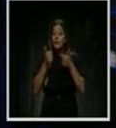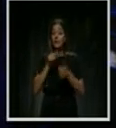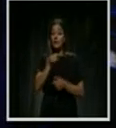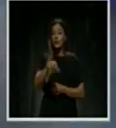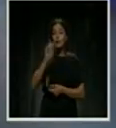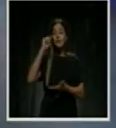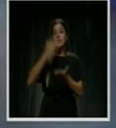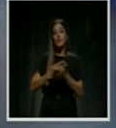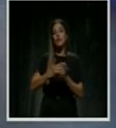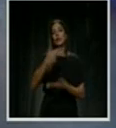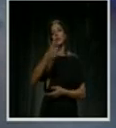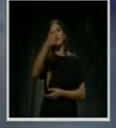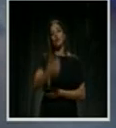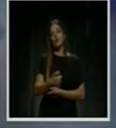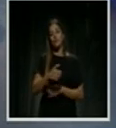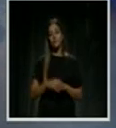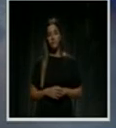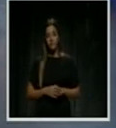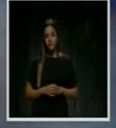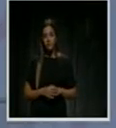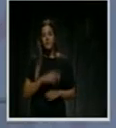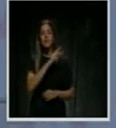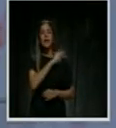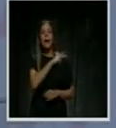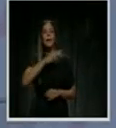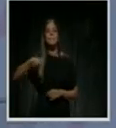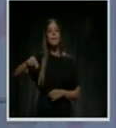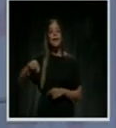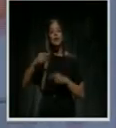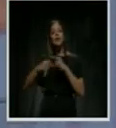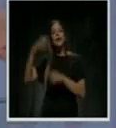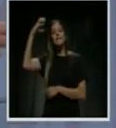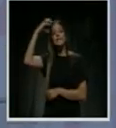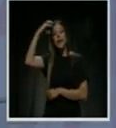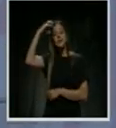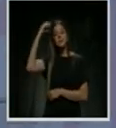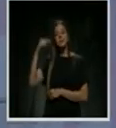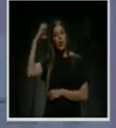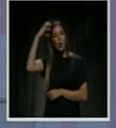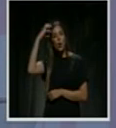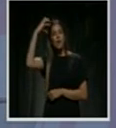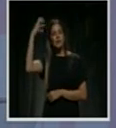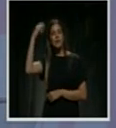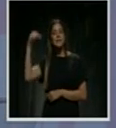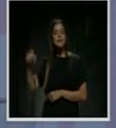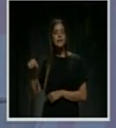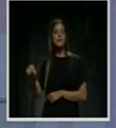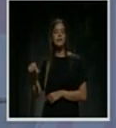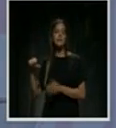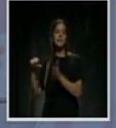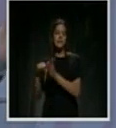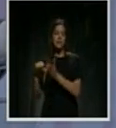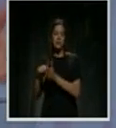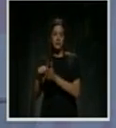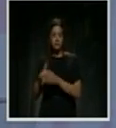Abela. Ħandur fuqek kap tal-Oppożizzjoni l-Governanza. Il-Governanza hija waħda mill-battalji tal-Partit Nazzjonalista u